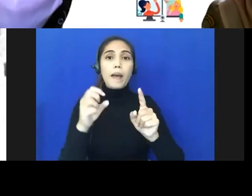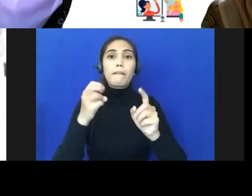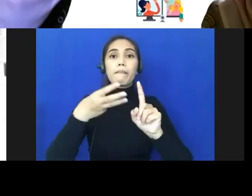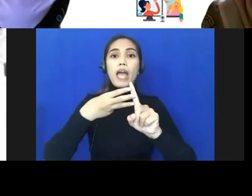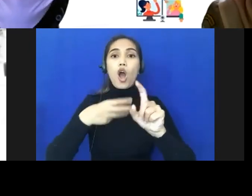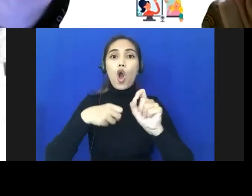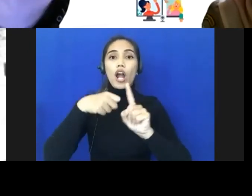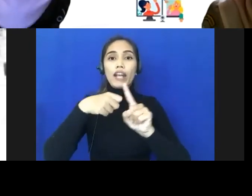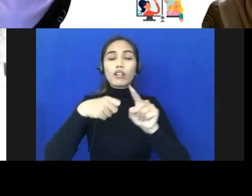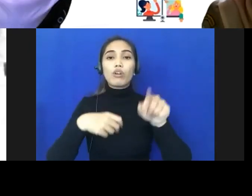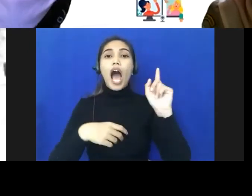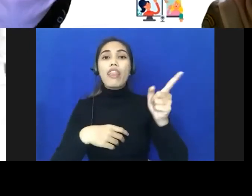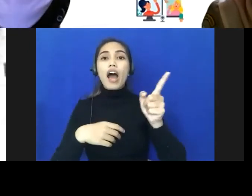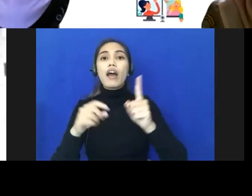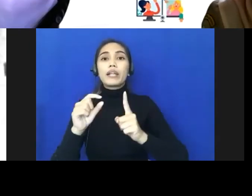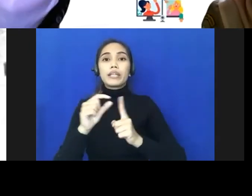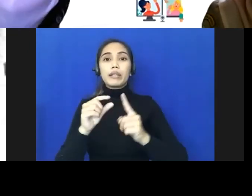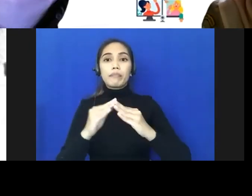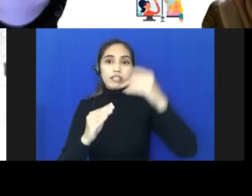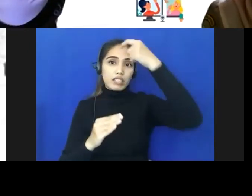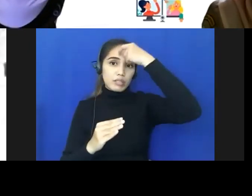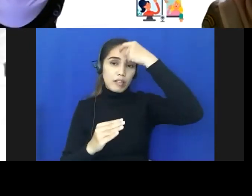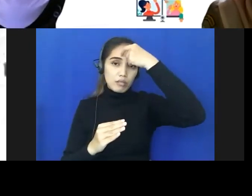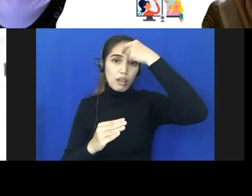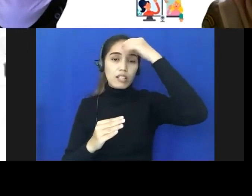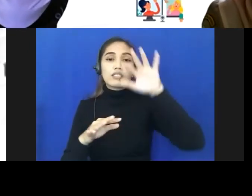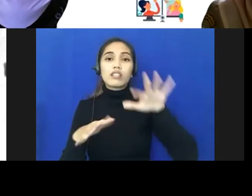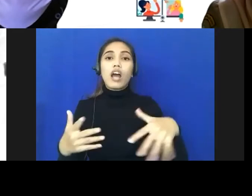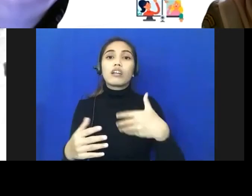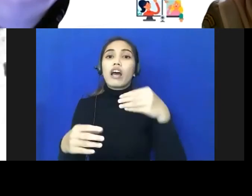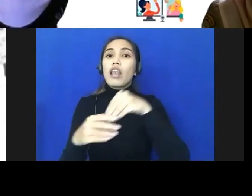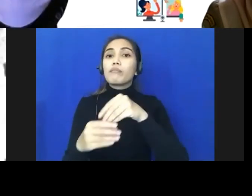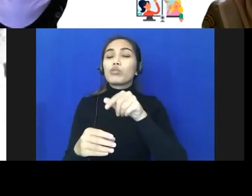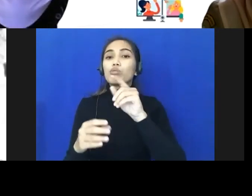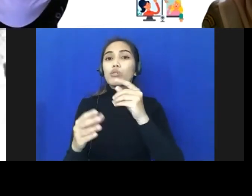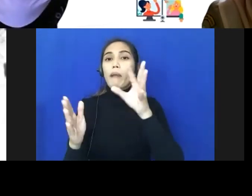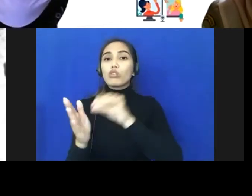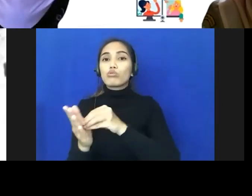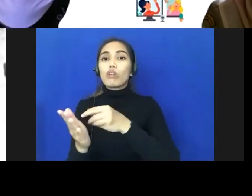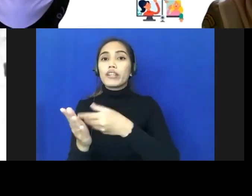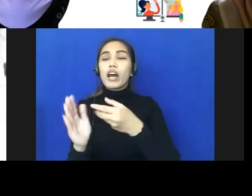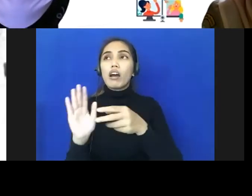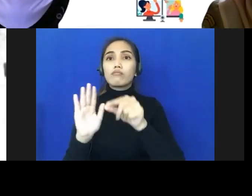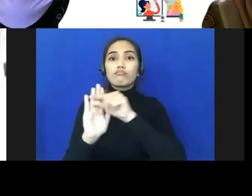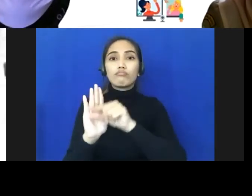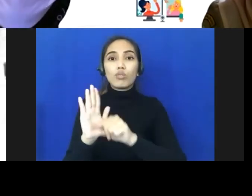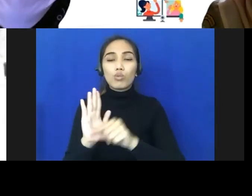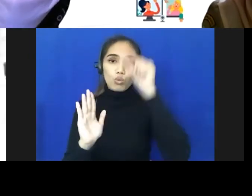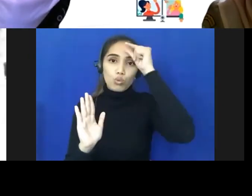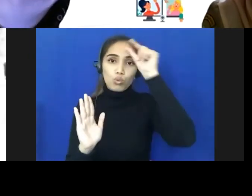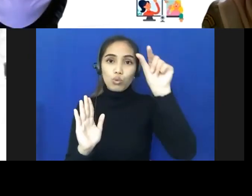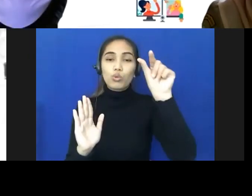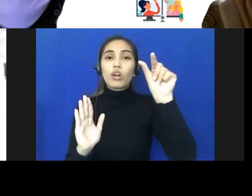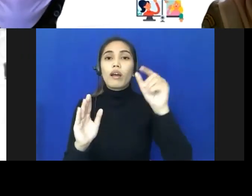dinas. Cuma menunya kita yang membuat. Nah, di dalamnya itu ada menu untuk pelaksanaan